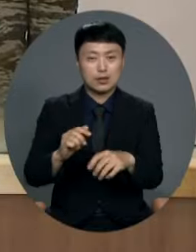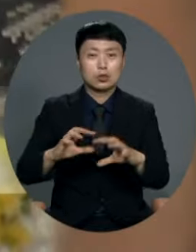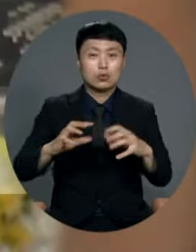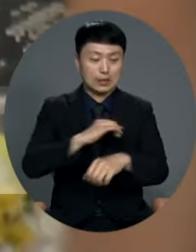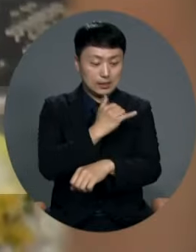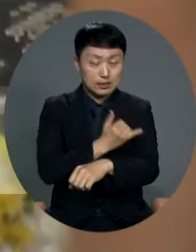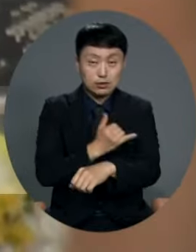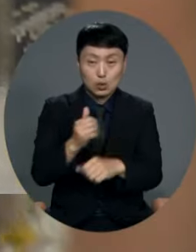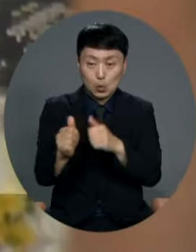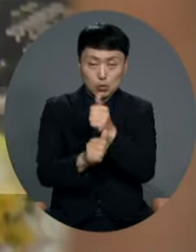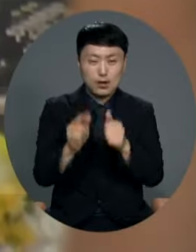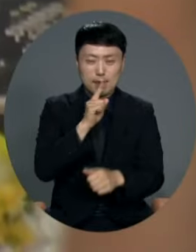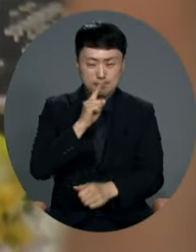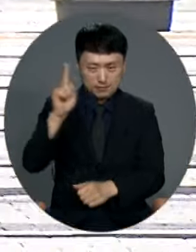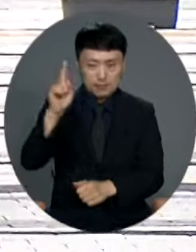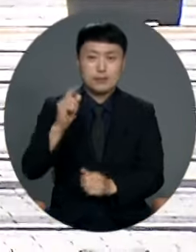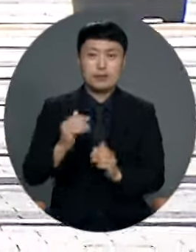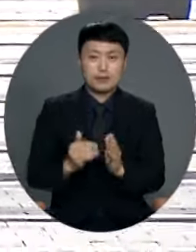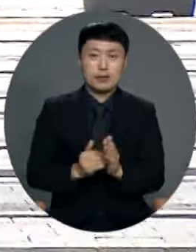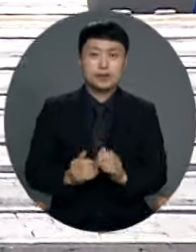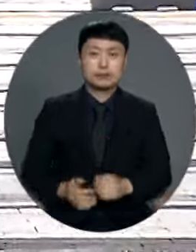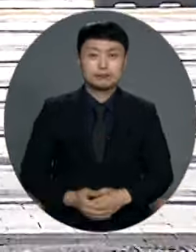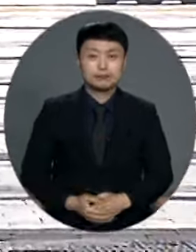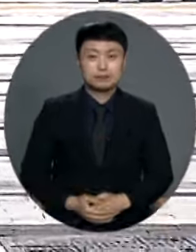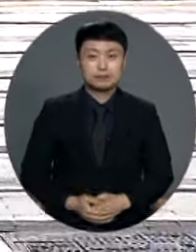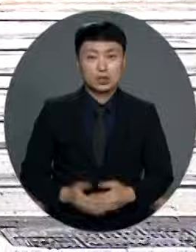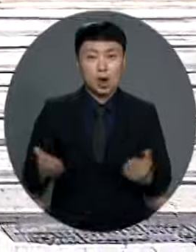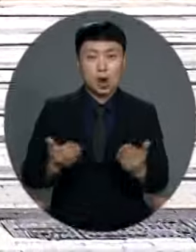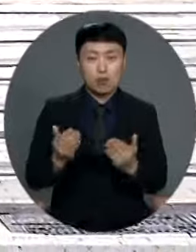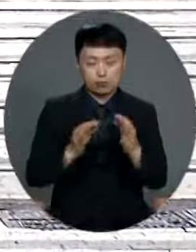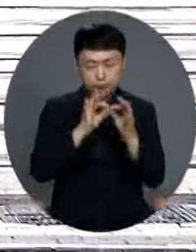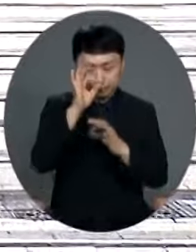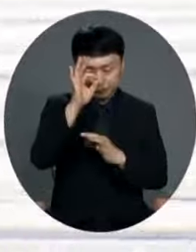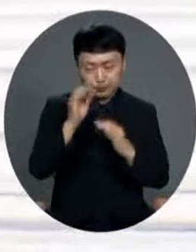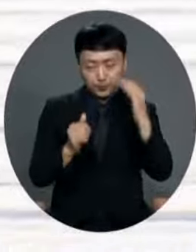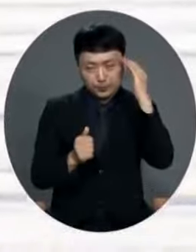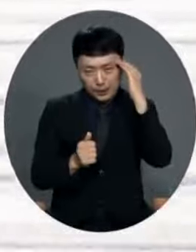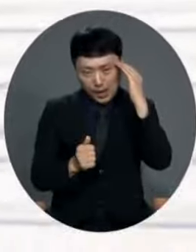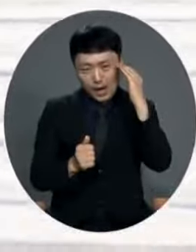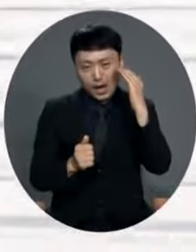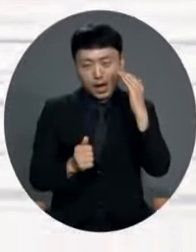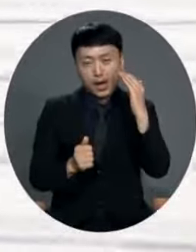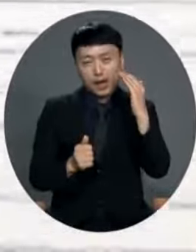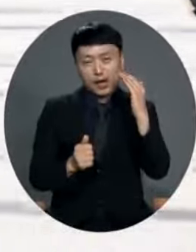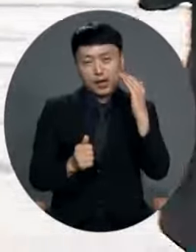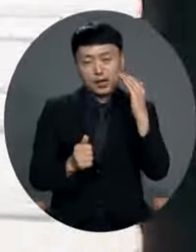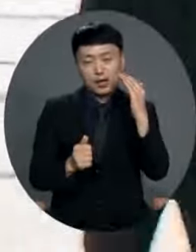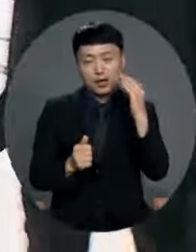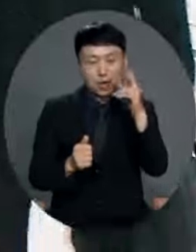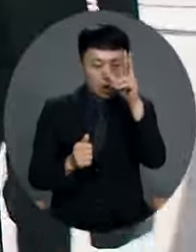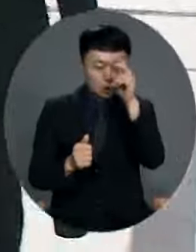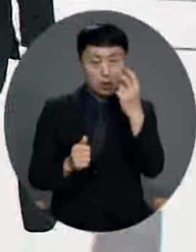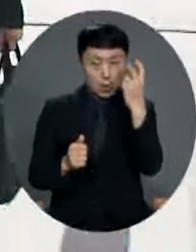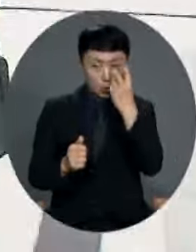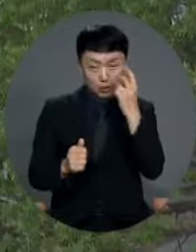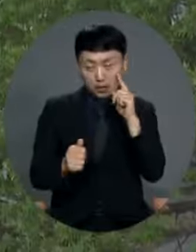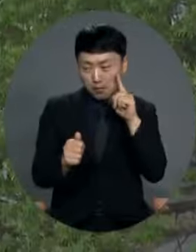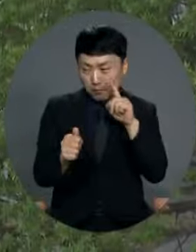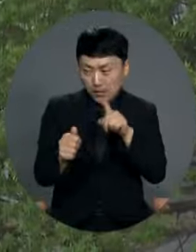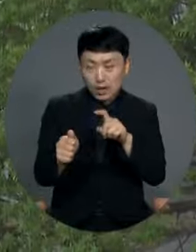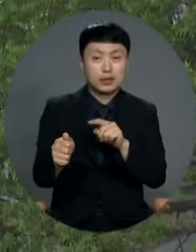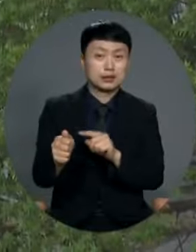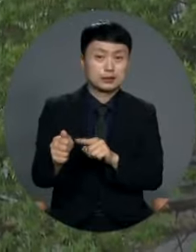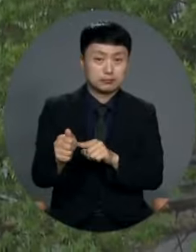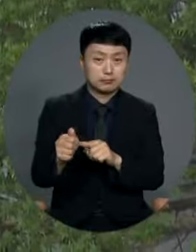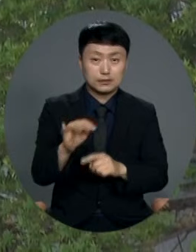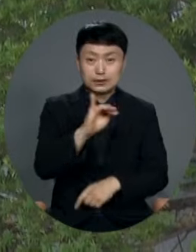진정을 제기했습니다 현재 업무상 과실치사 혐의로 경북 경찰청 수사를 받고 있는 이중은